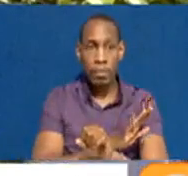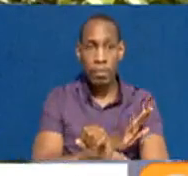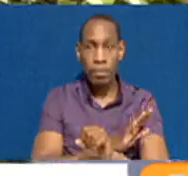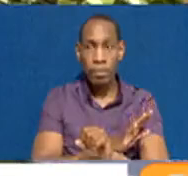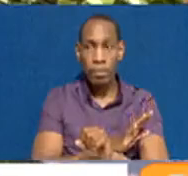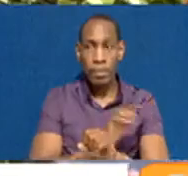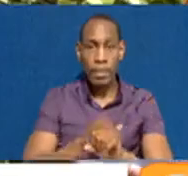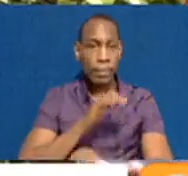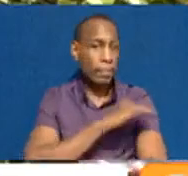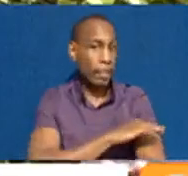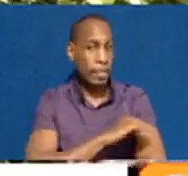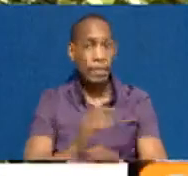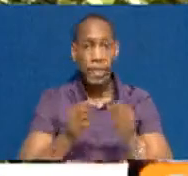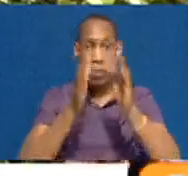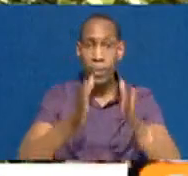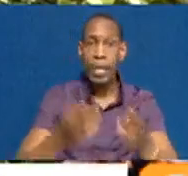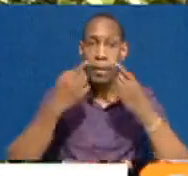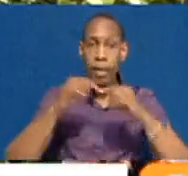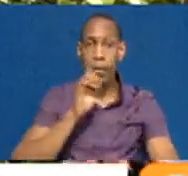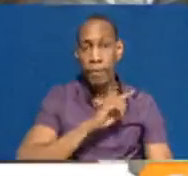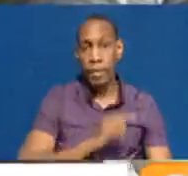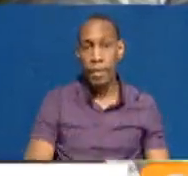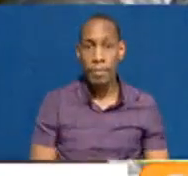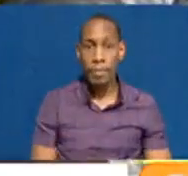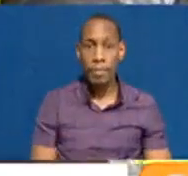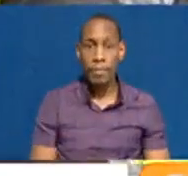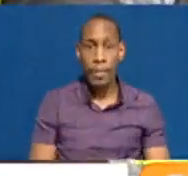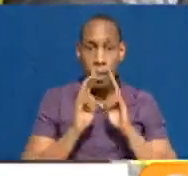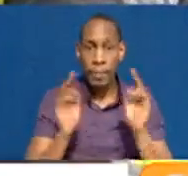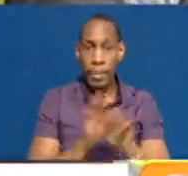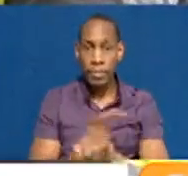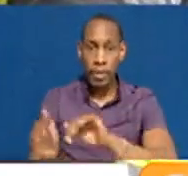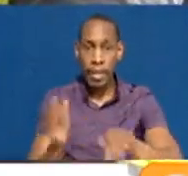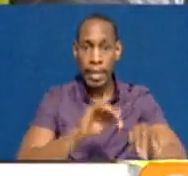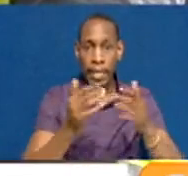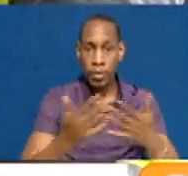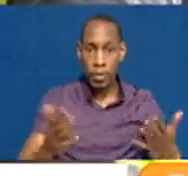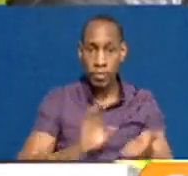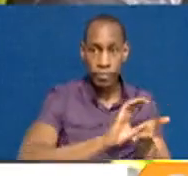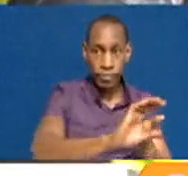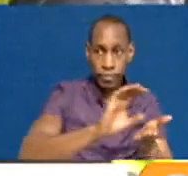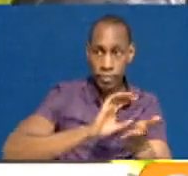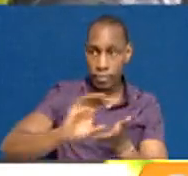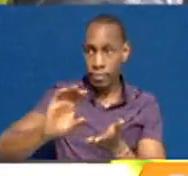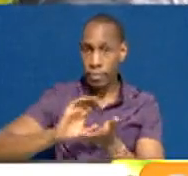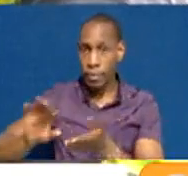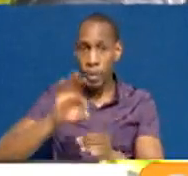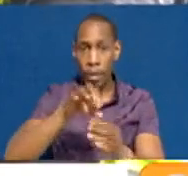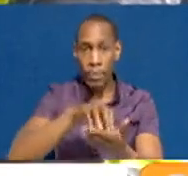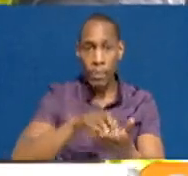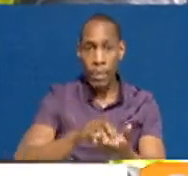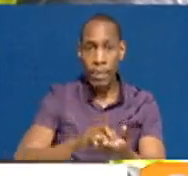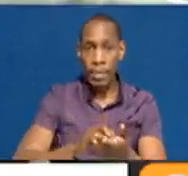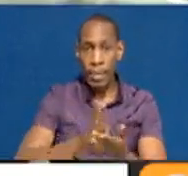siku mshindi atangazwe kwa amani. Election materials will be distributed to polling stations